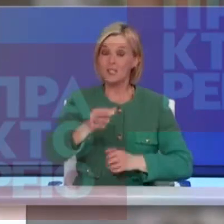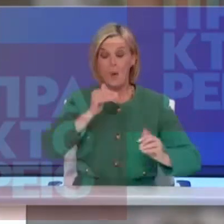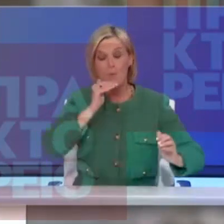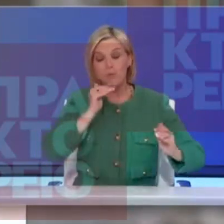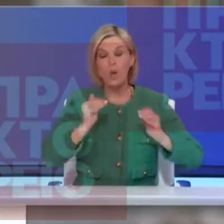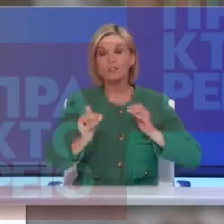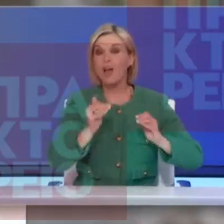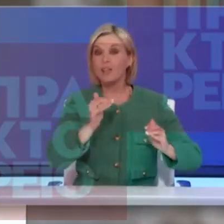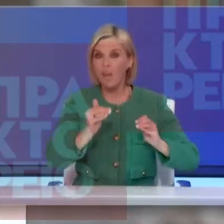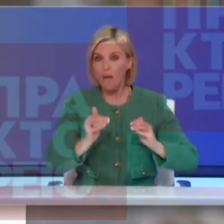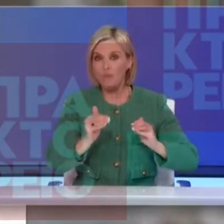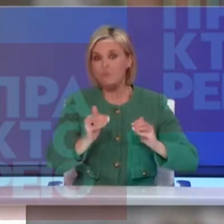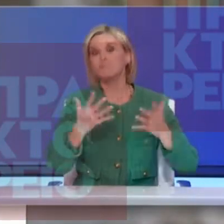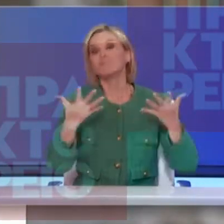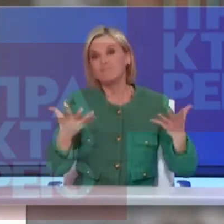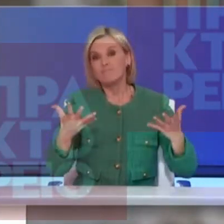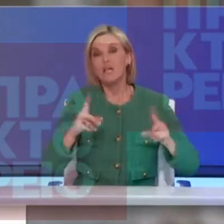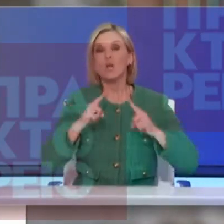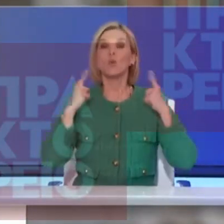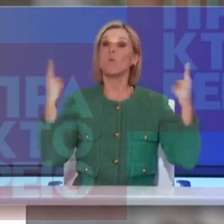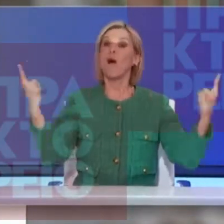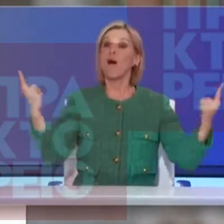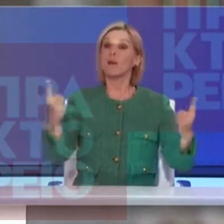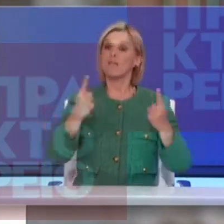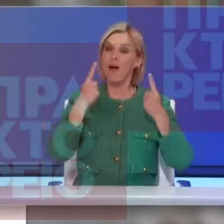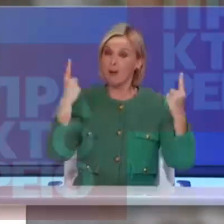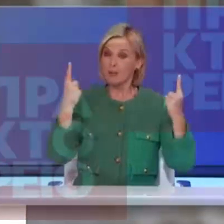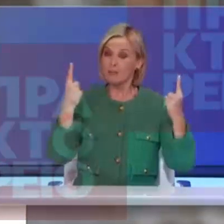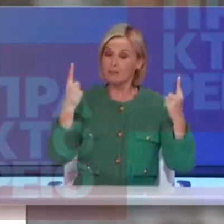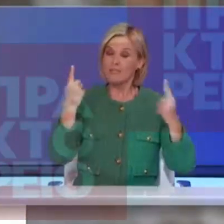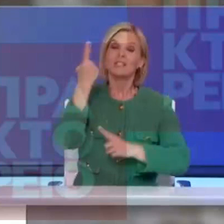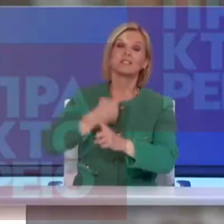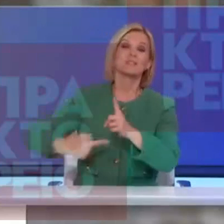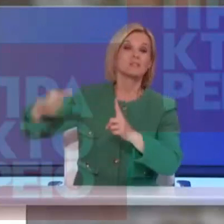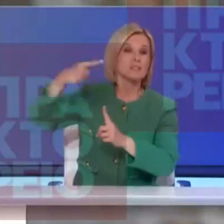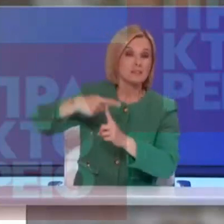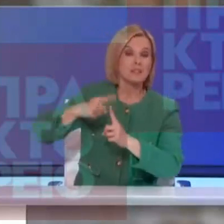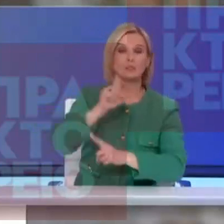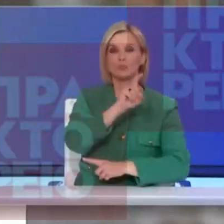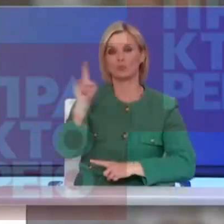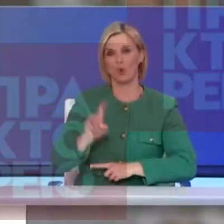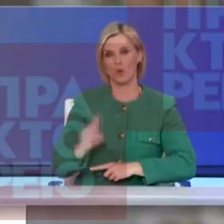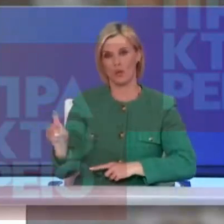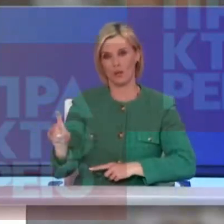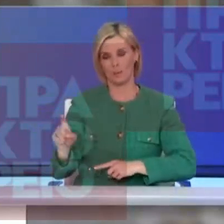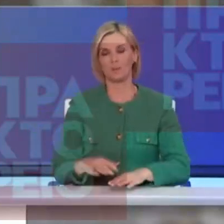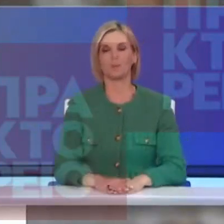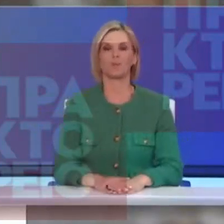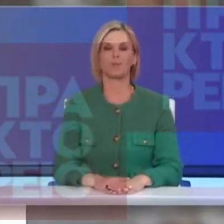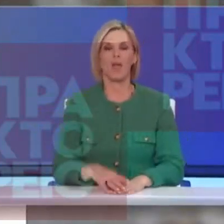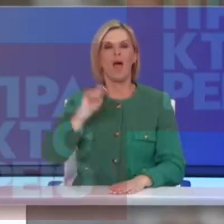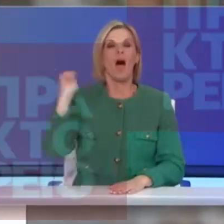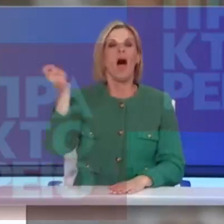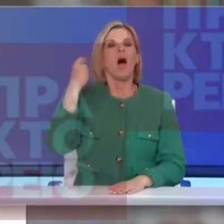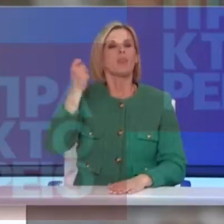του το περιβάλλον και τη ζωή. Η εθνική πρωτοβουλία των Greco